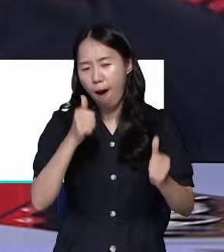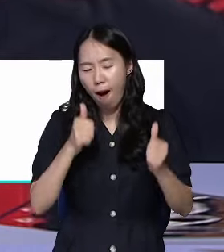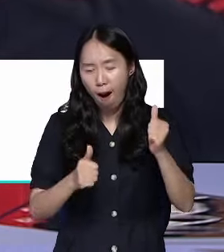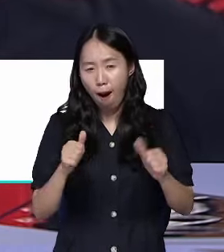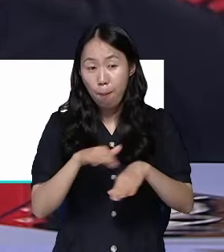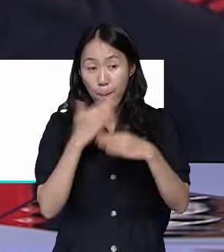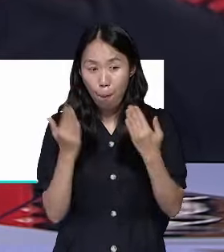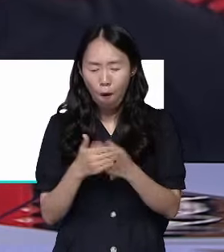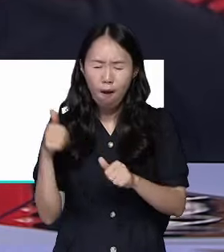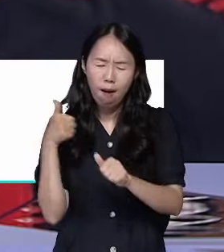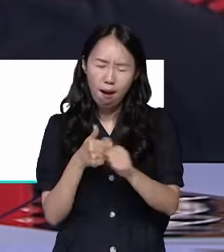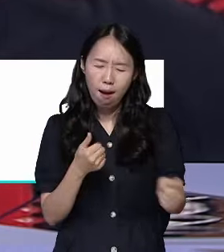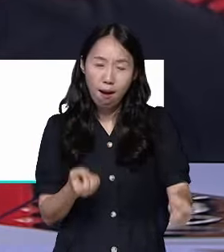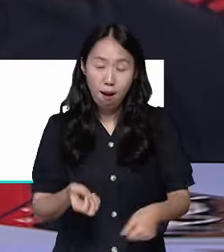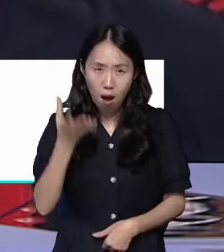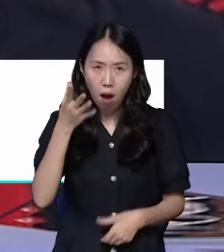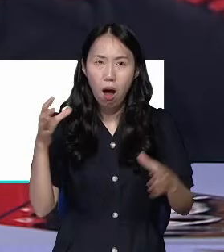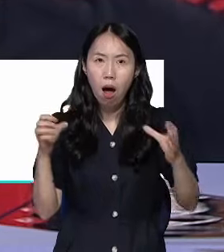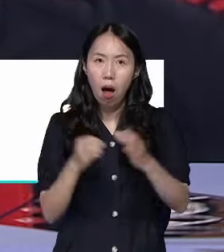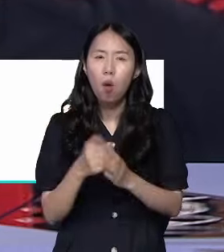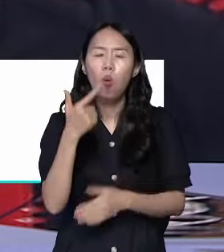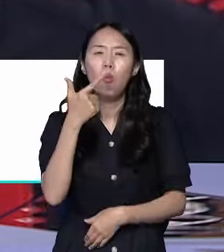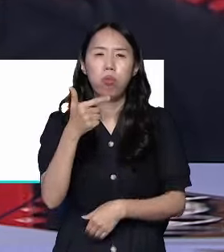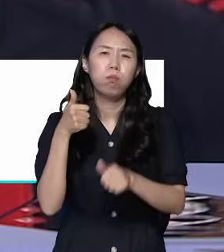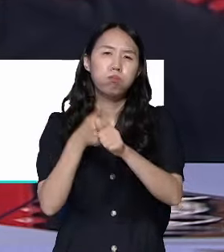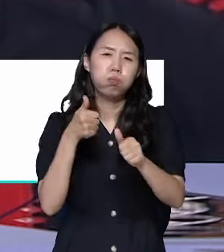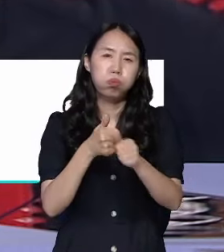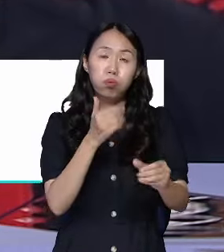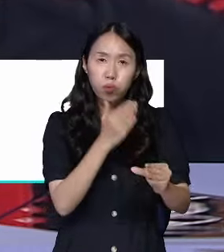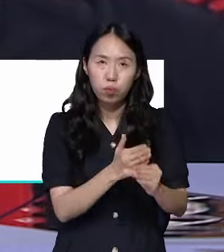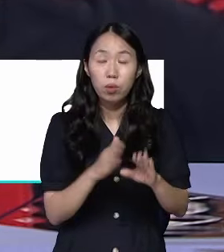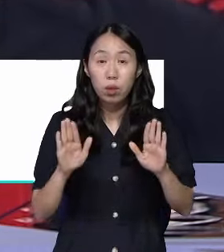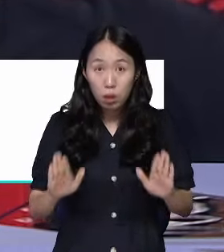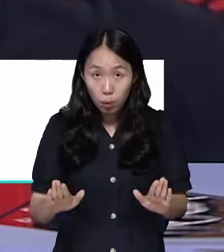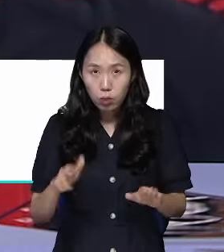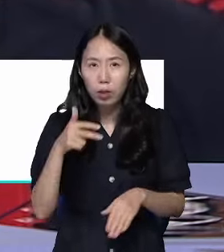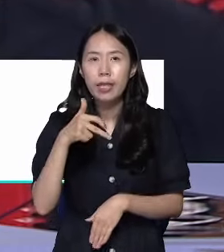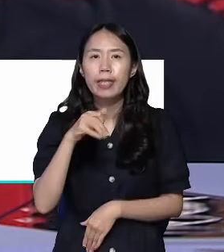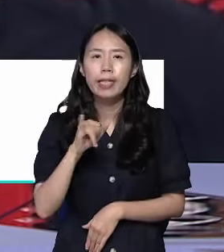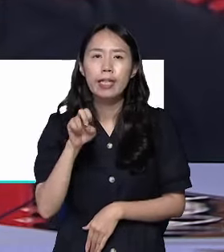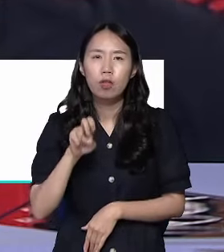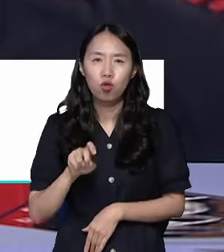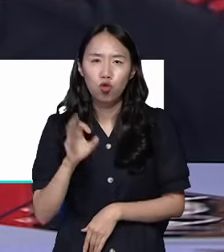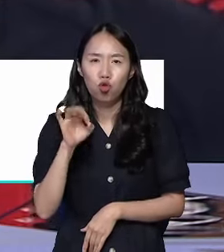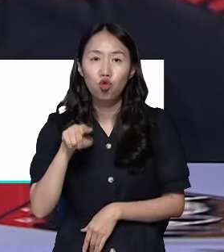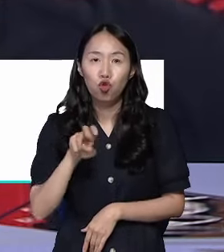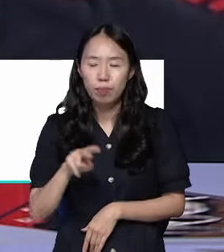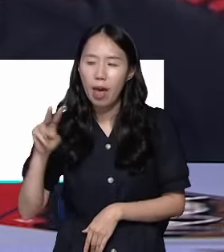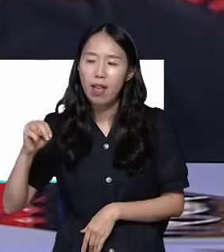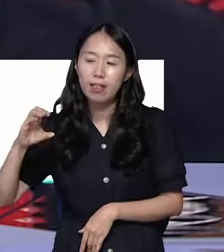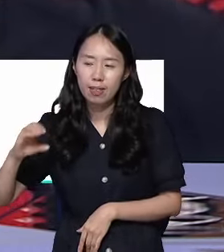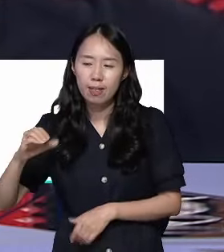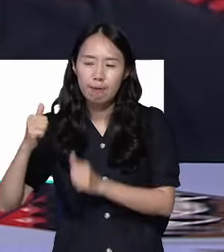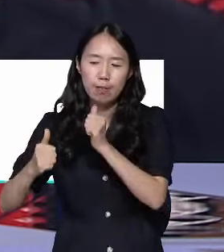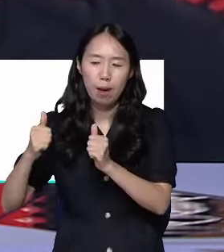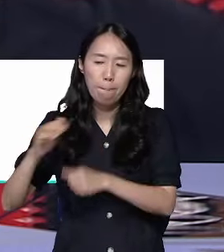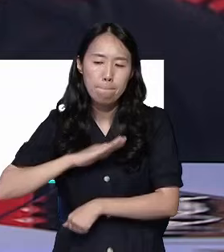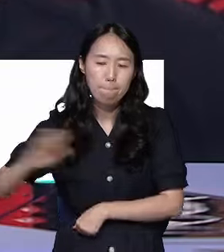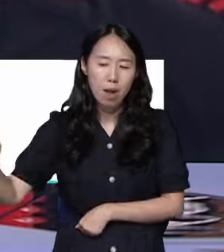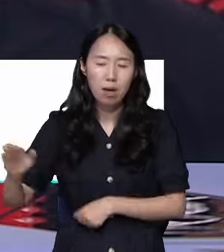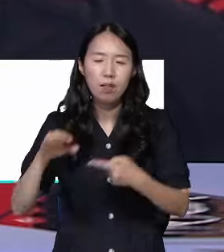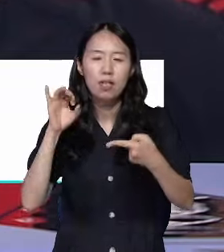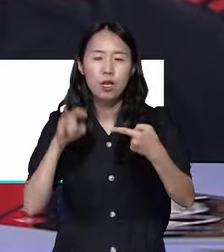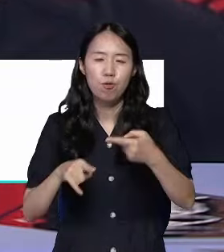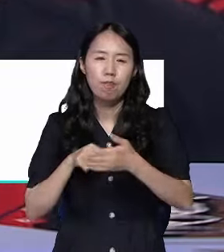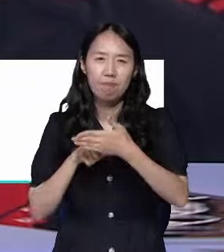장식하며 6연승을 내달린 기아는 이번 주 NC와 키움을 제물로 1위 독주 체제를 굳히겠다는 각오입니다.